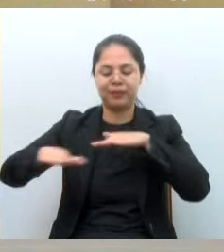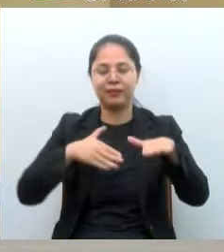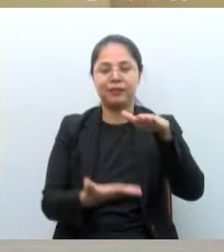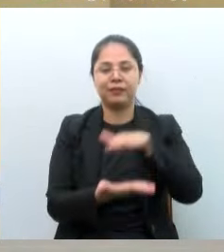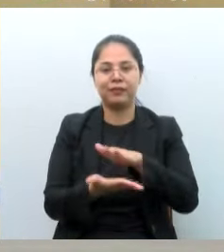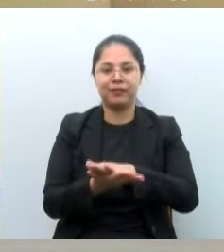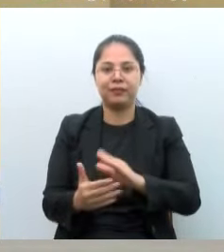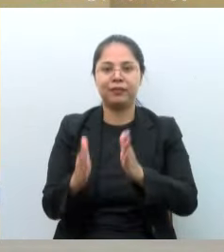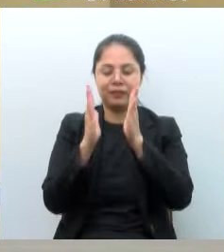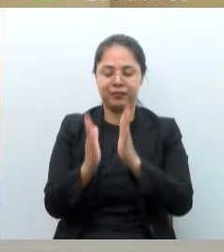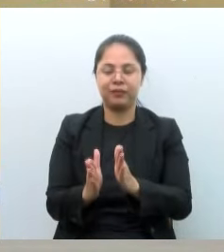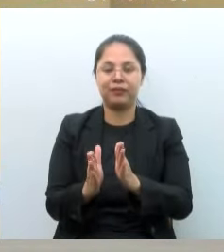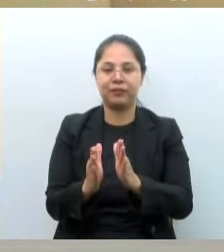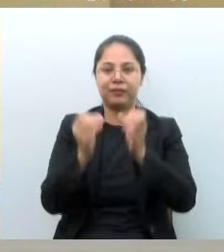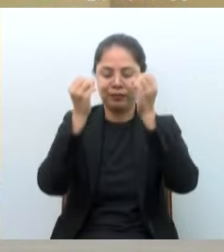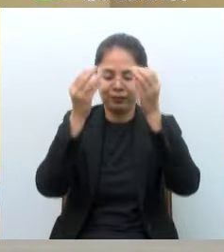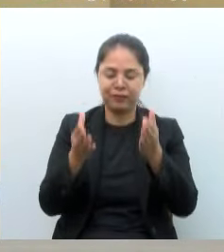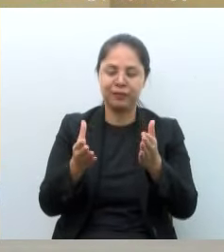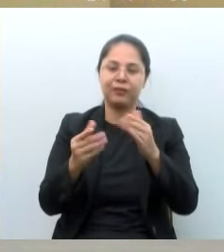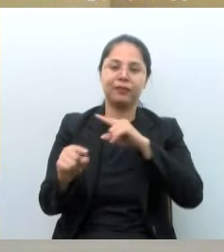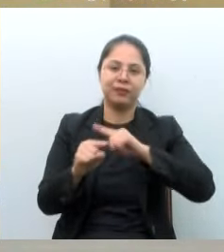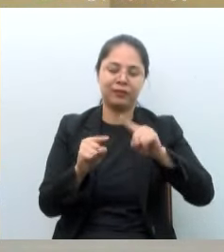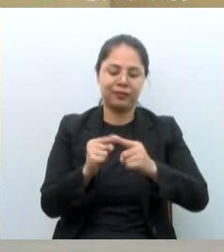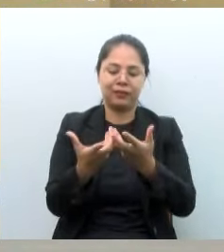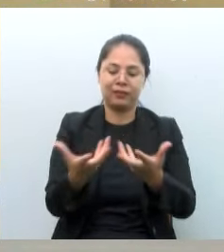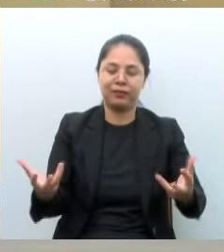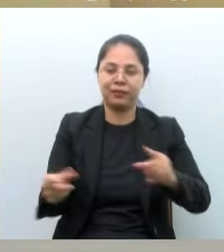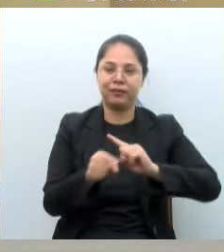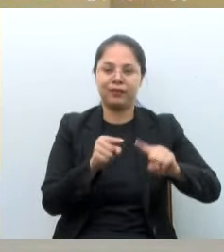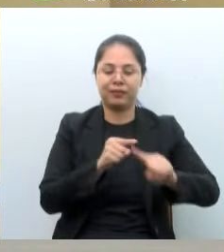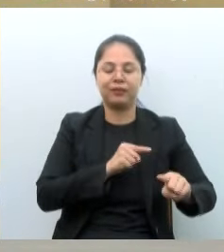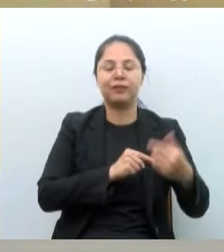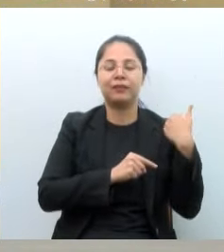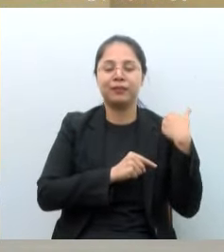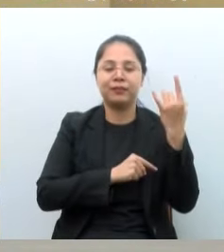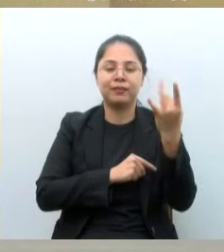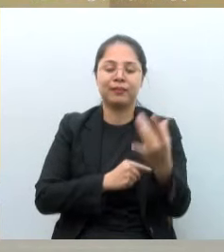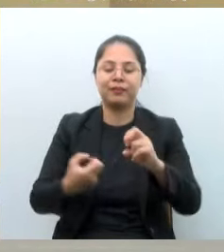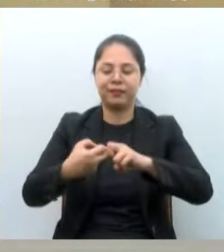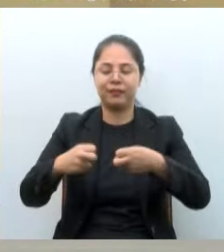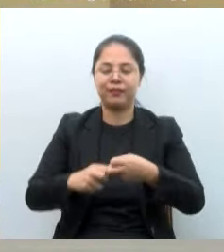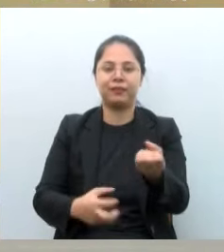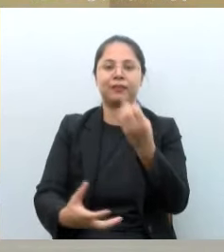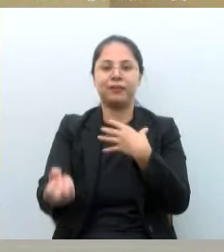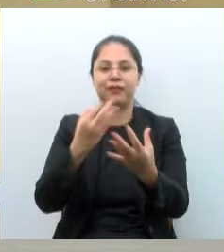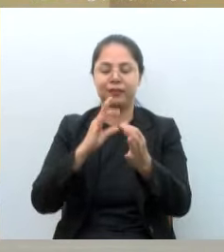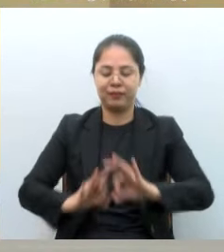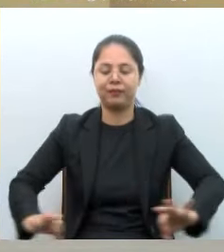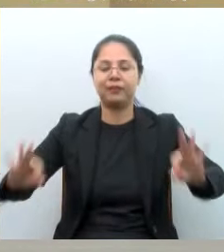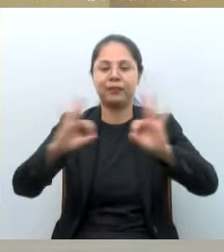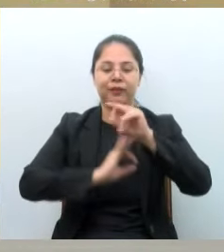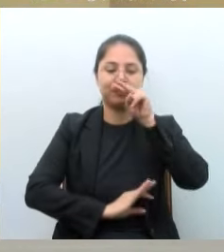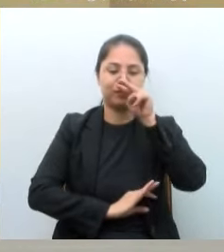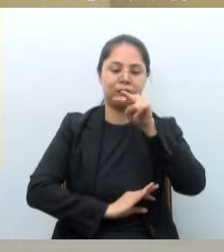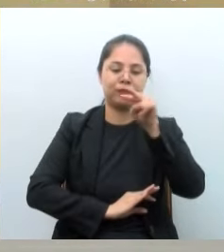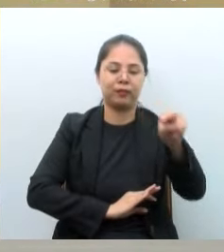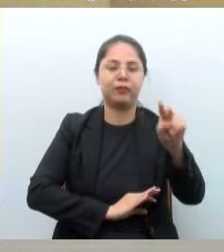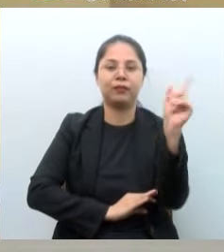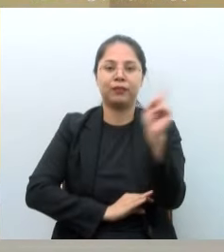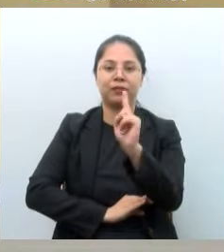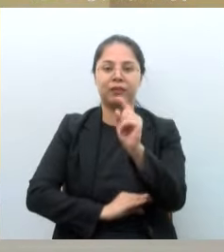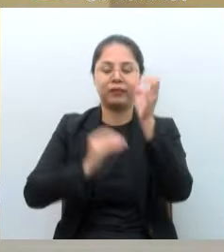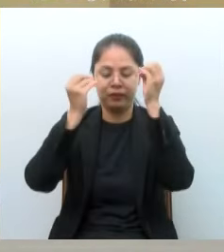างๆคุณภาพของครูอาจารย์เครื่องไม้เครื่องมือต่างๆเป็นอย่างไร แล้วก็ที่สำคัญอยากจะไปดูด้วยภาระของครู